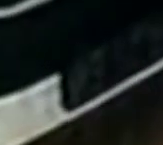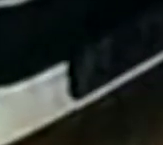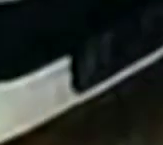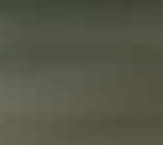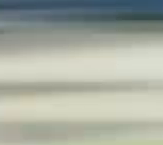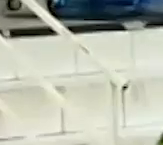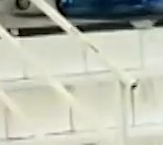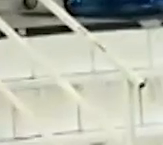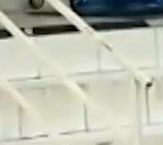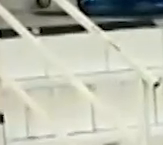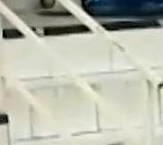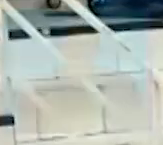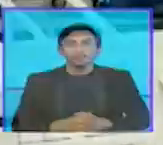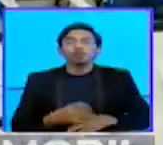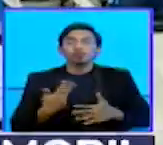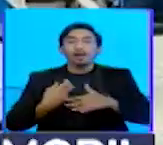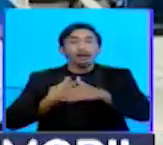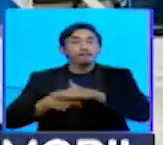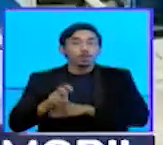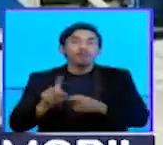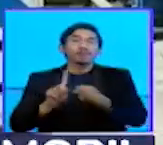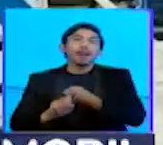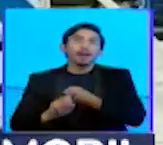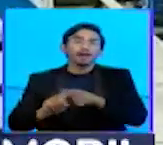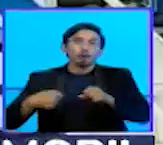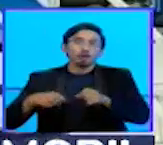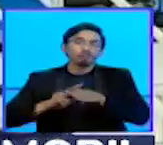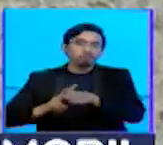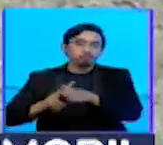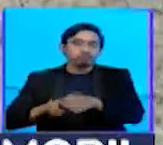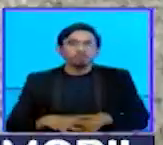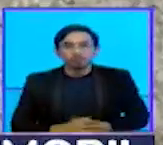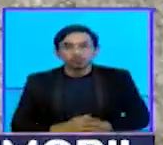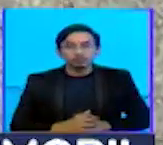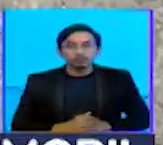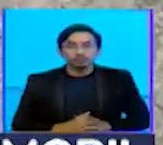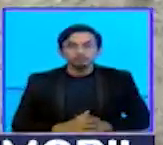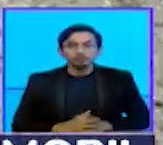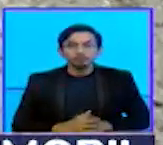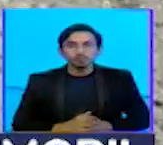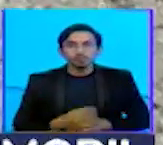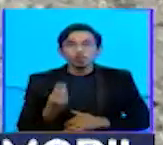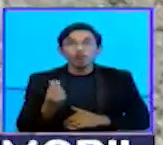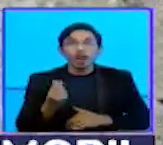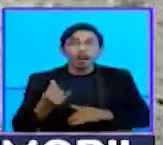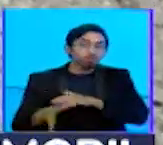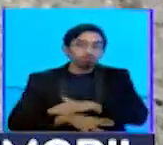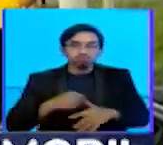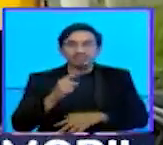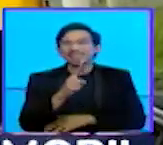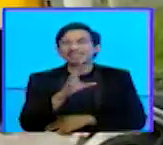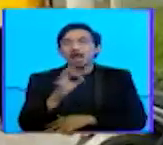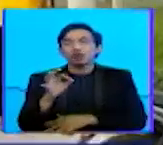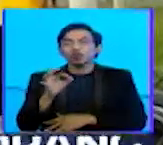kabur bersama seorang rekannya berboncengan sepeda motor. Korban kehilangan uang 106 juta rupiah dan laptop.